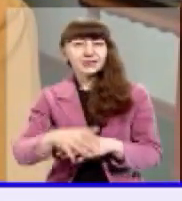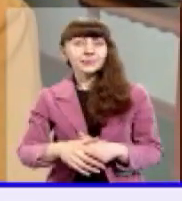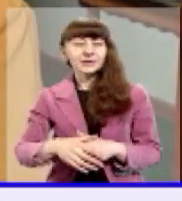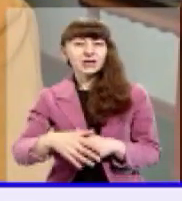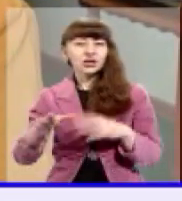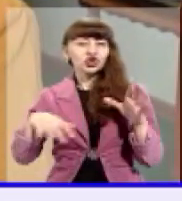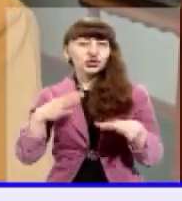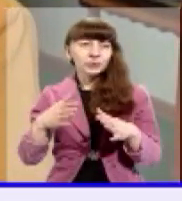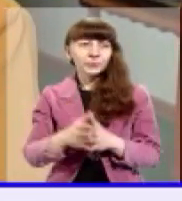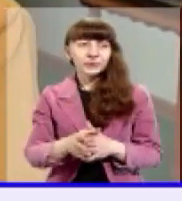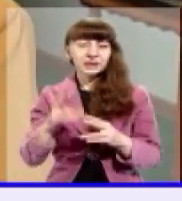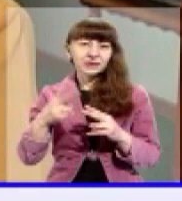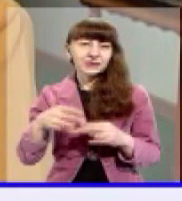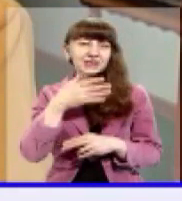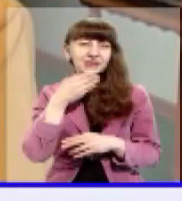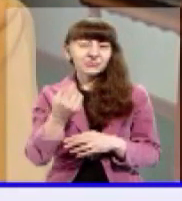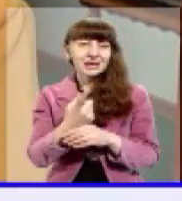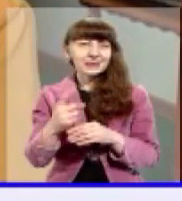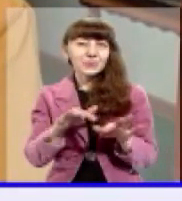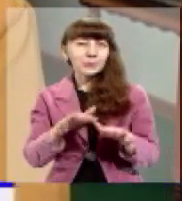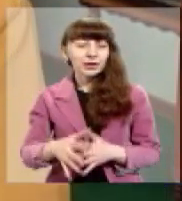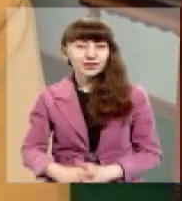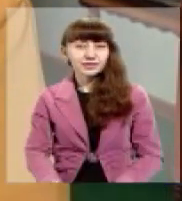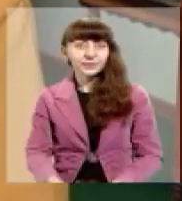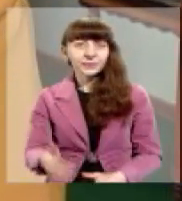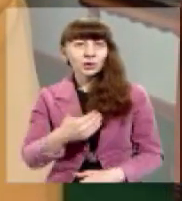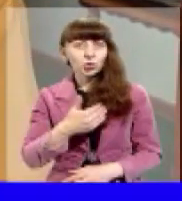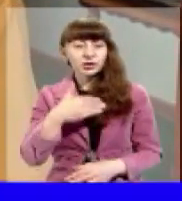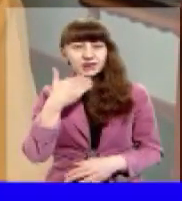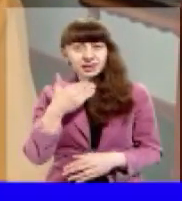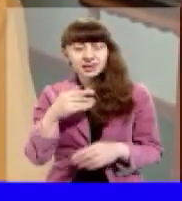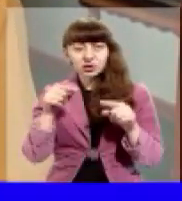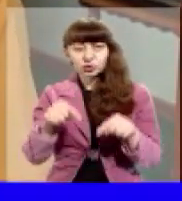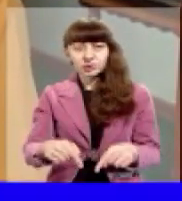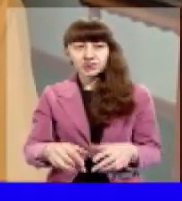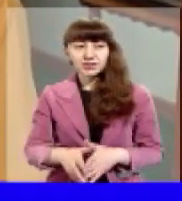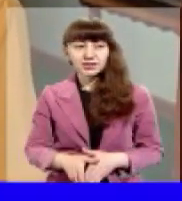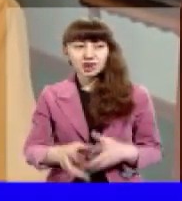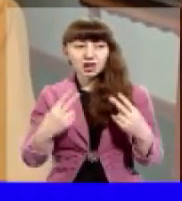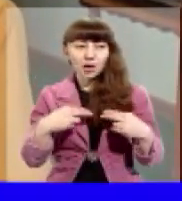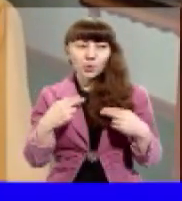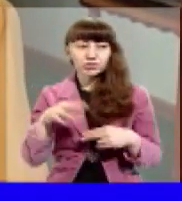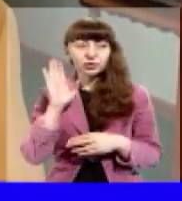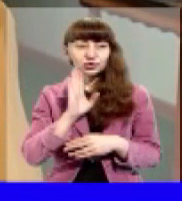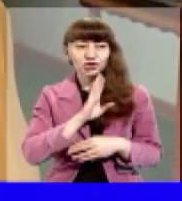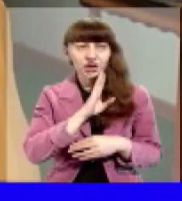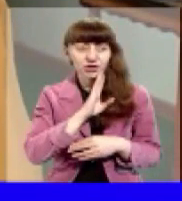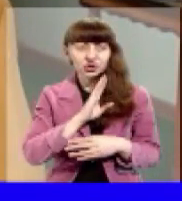и завершим красиво это мероприятие. Хочется сказать, что здесь работают